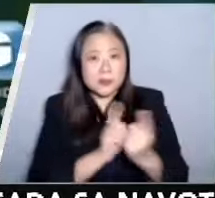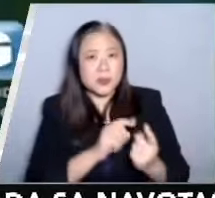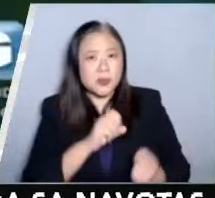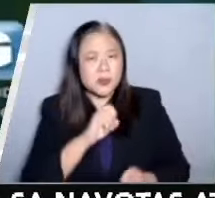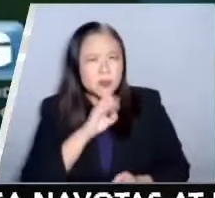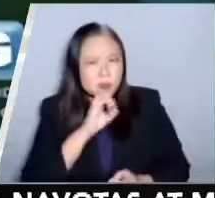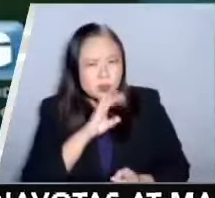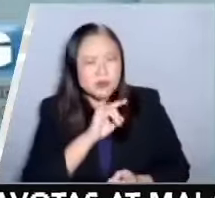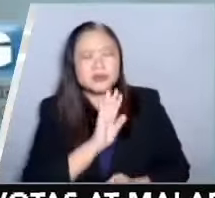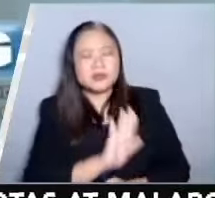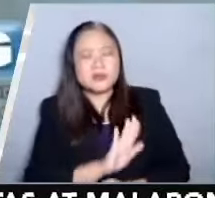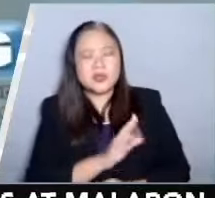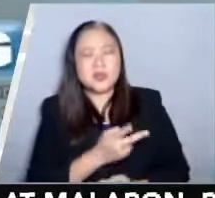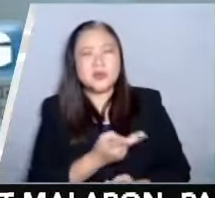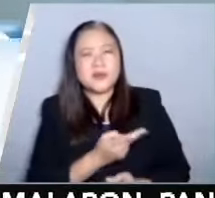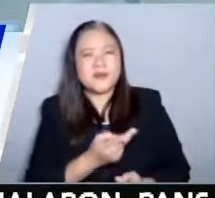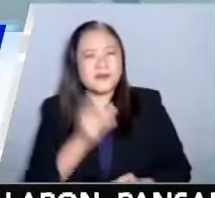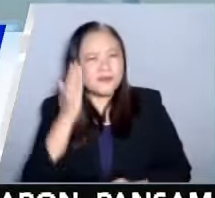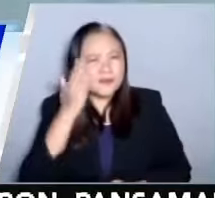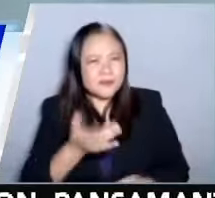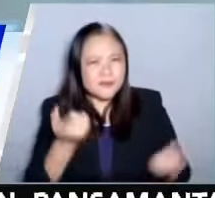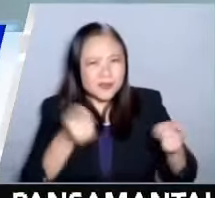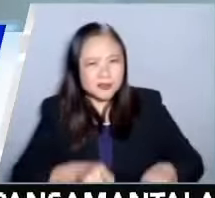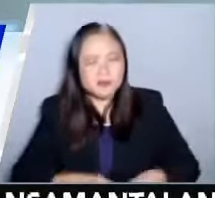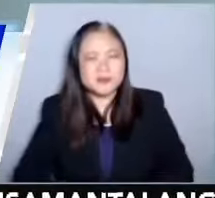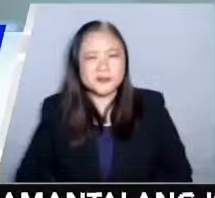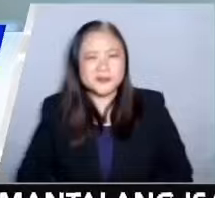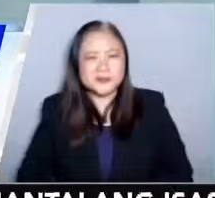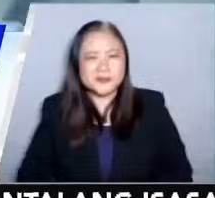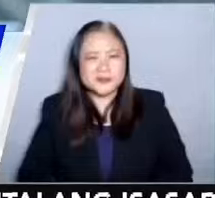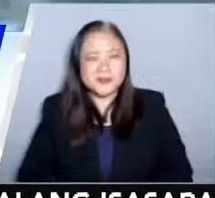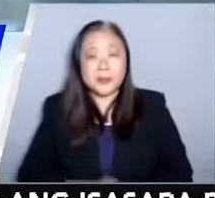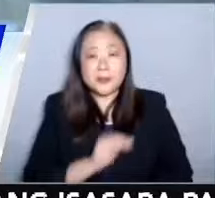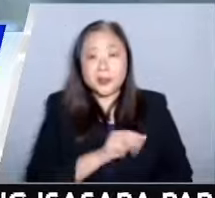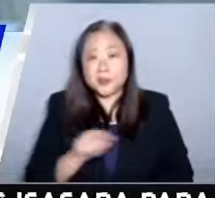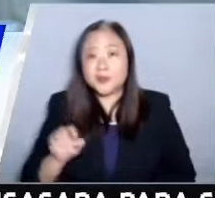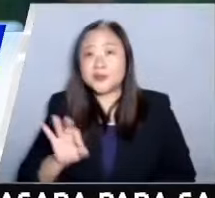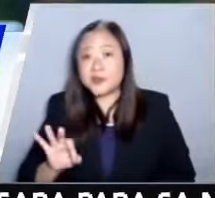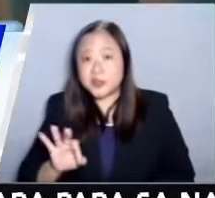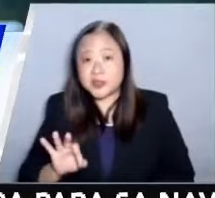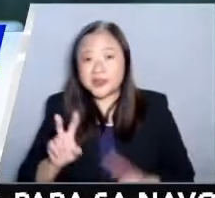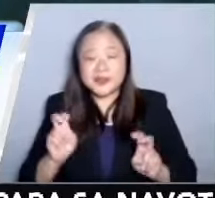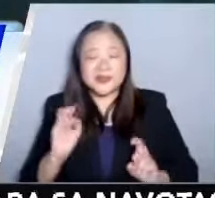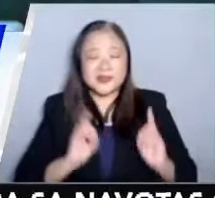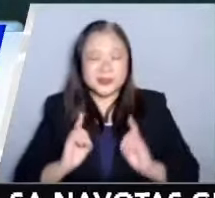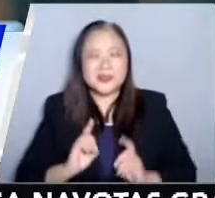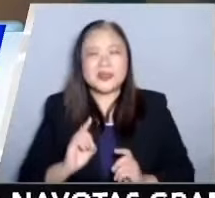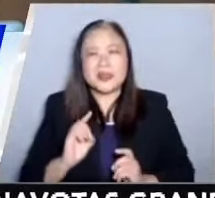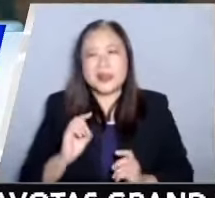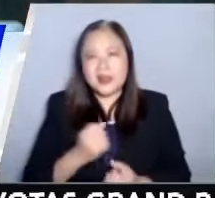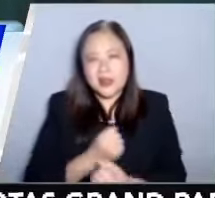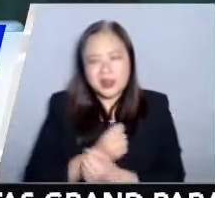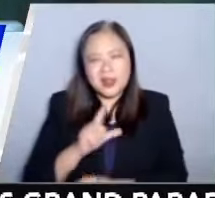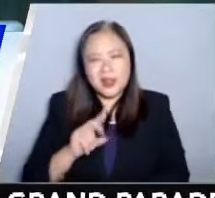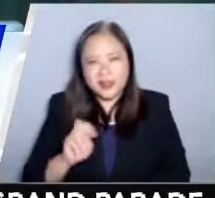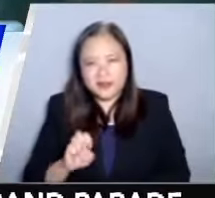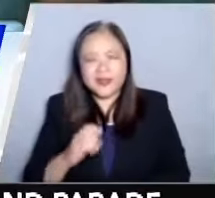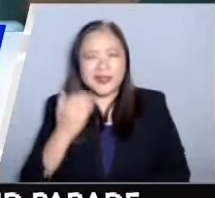dalawa. Lunes hanggang Biyernes ang Love, Die, Repeat, 8:50 p.m. pagkatapos ng Black